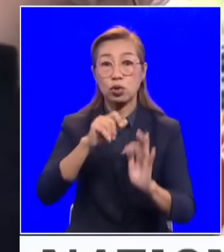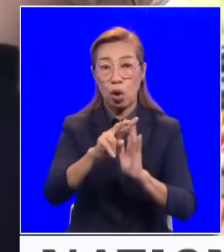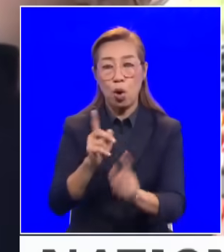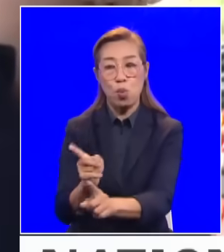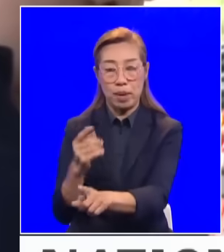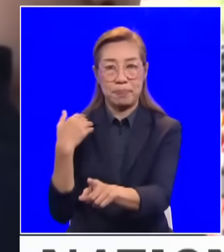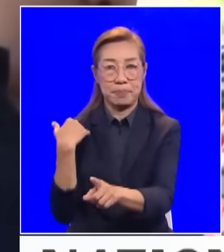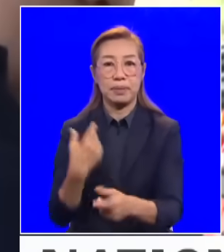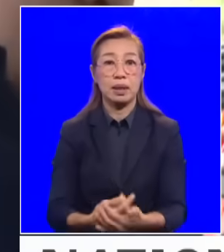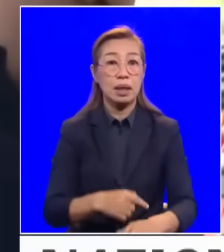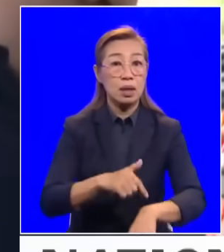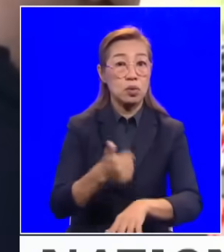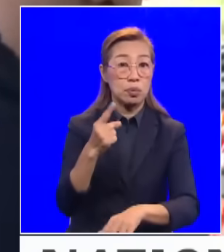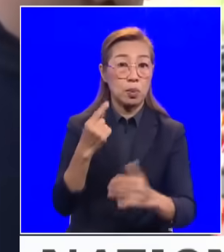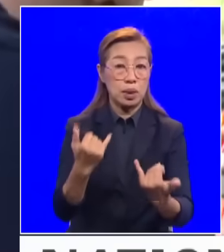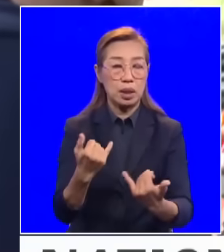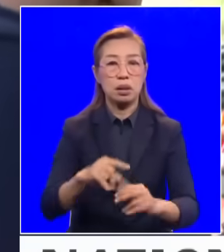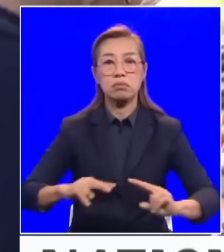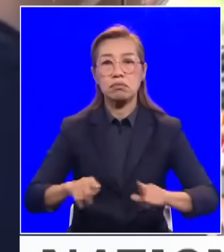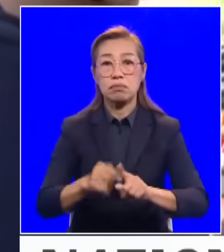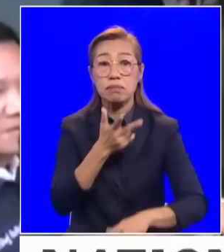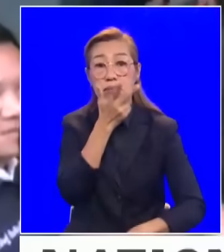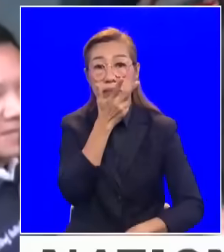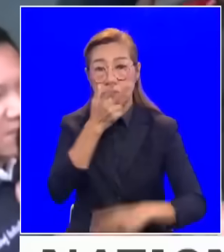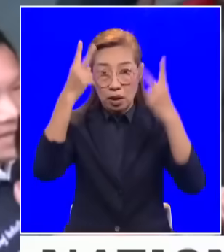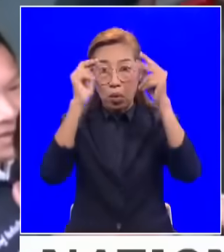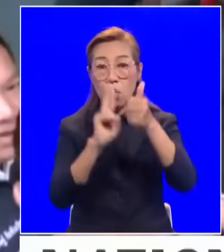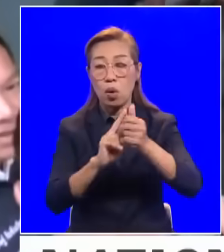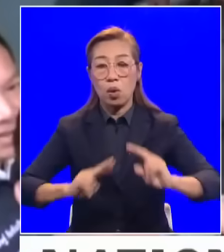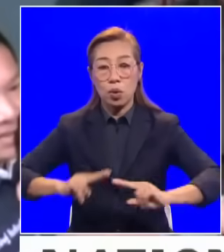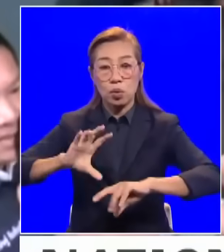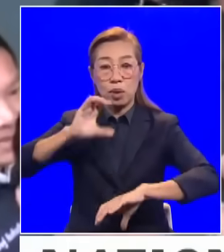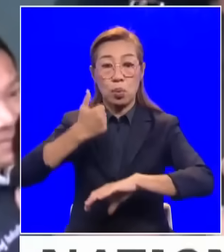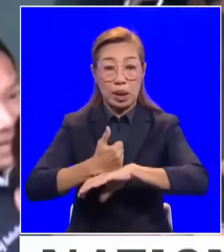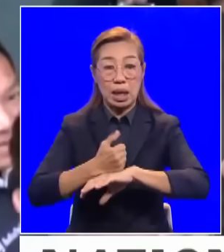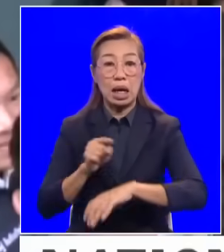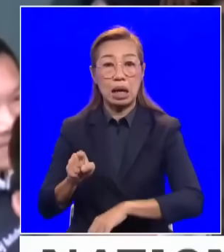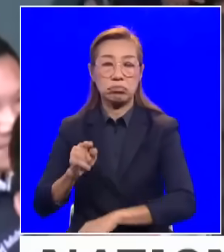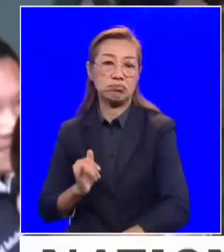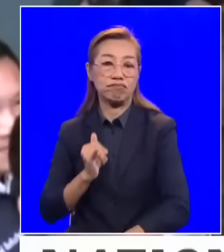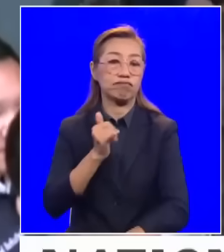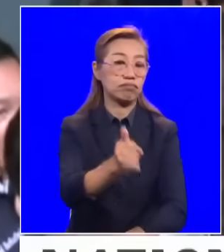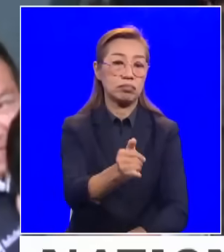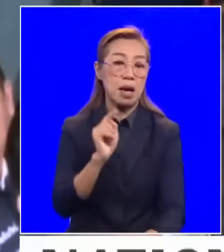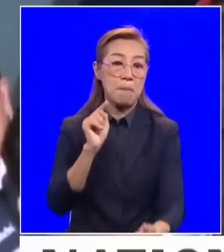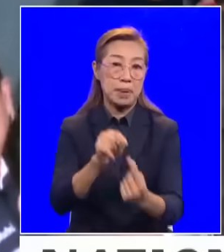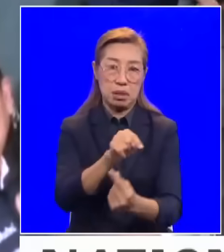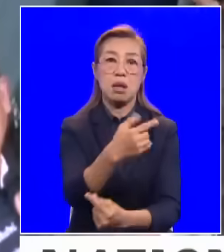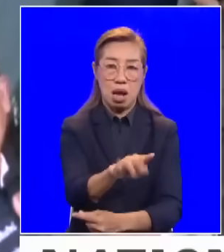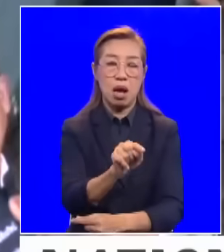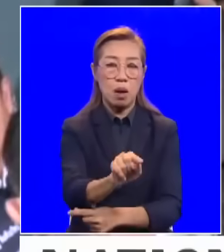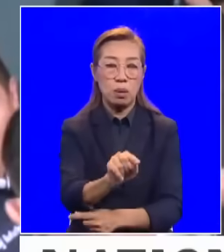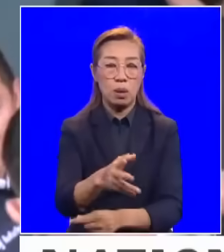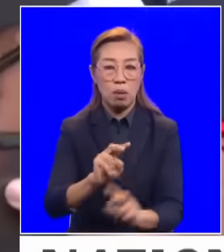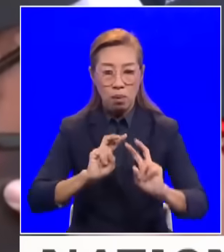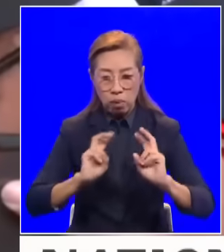งเวลา 11:00 น.นะคะคุณอนุทินชาญวีรกูลรองนายกรัฐมนตรีและรัฐมนตรีมหาดไทยก็เดินทางไปถึงจุดเกิดเหตุนะคะก็มีการประชุม